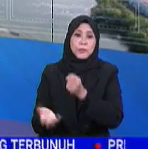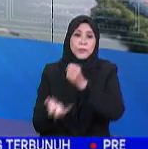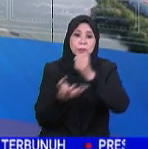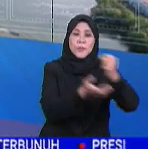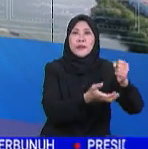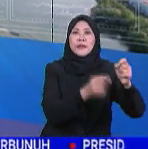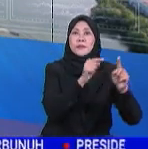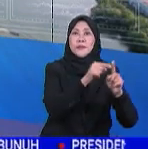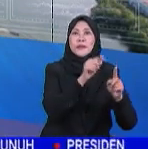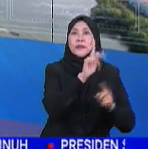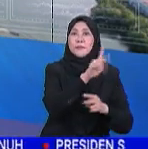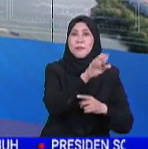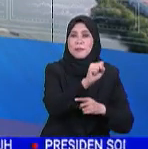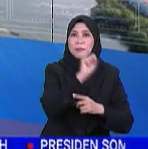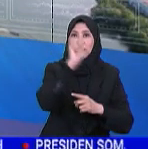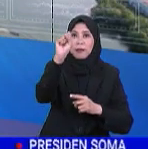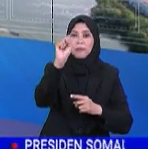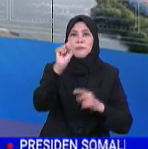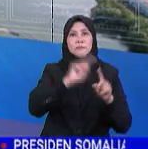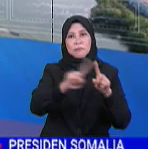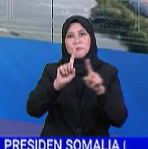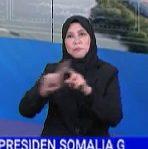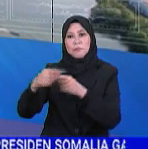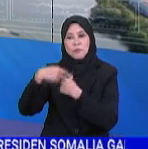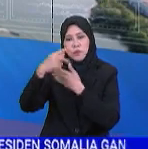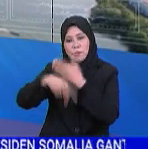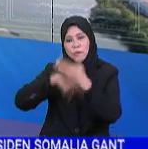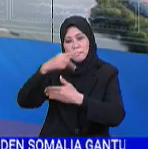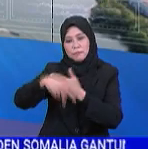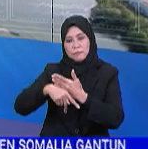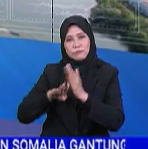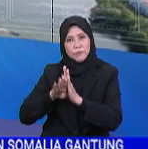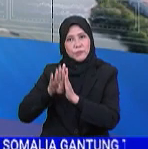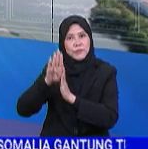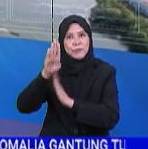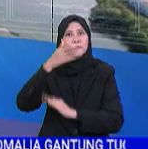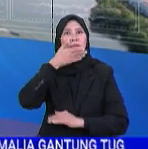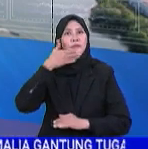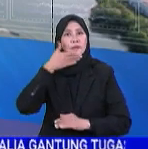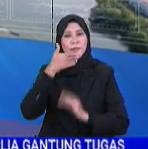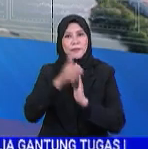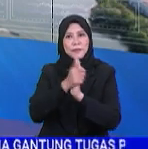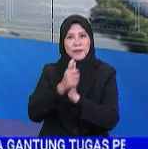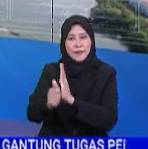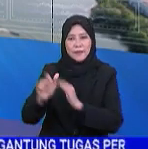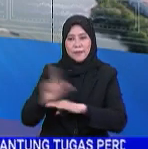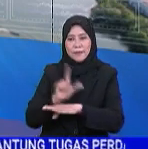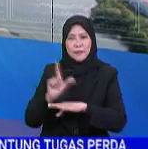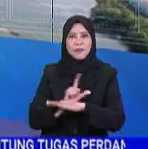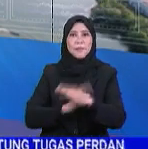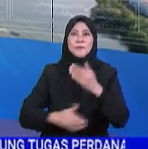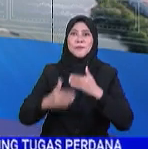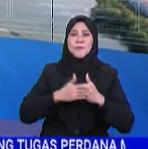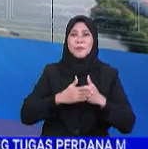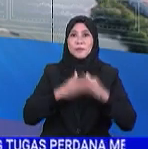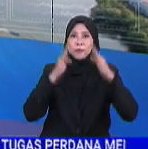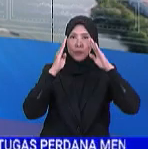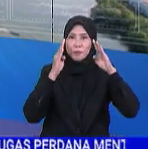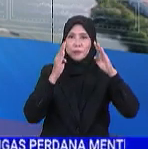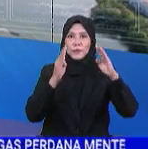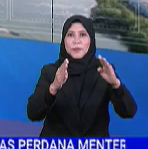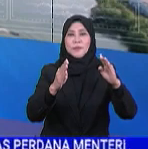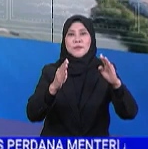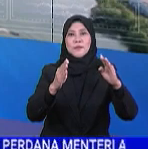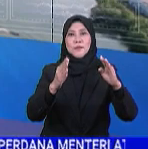sama dengan tumpuan berbagai inisiatif pembangunan beliau program peningkatan kemahiran dan latihan semula tumpuan juga akan